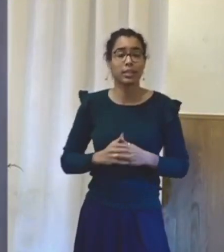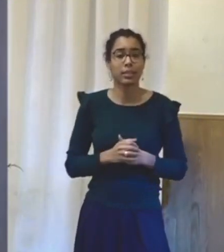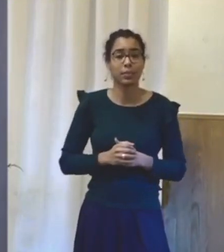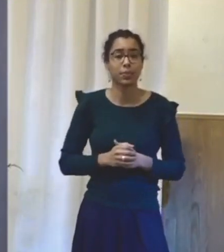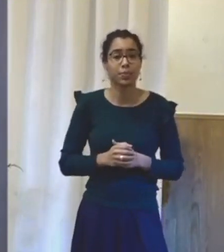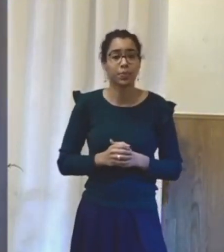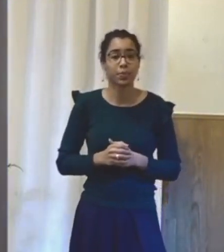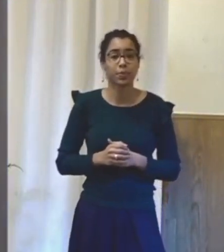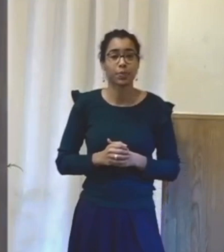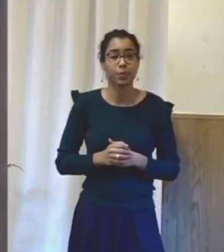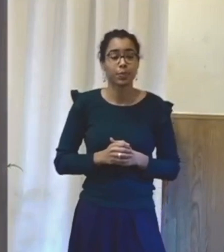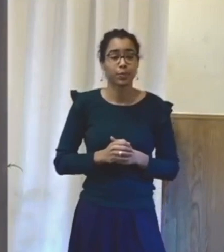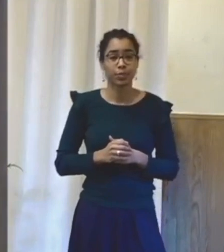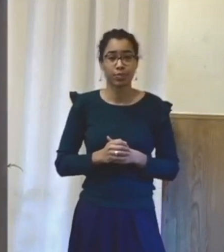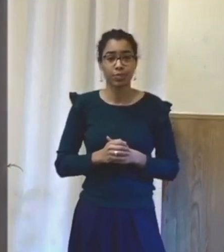Ce n'est pas pour que nous